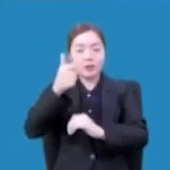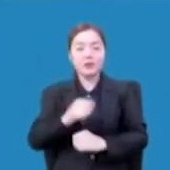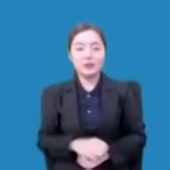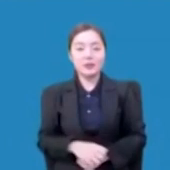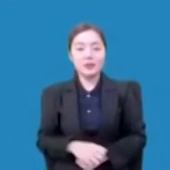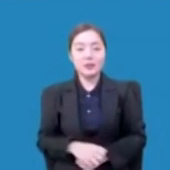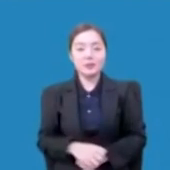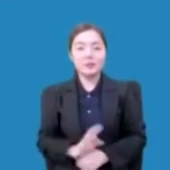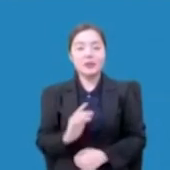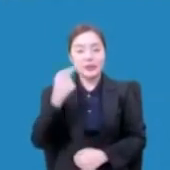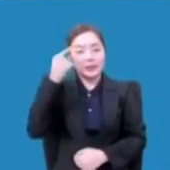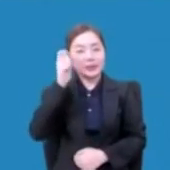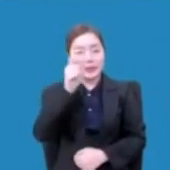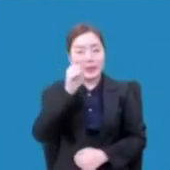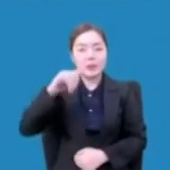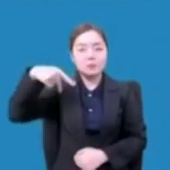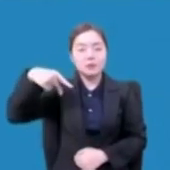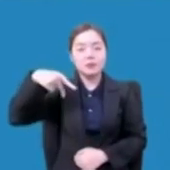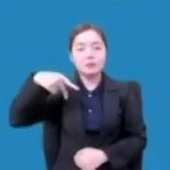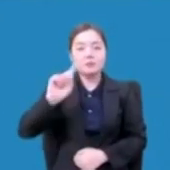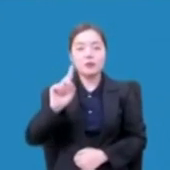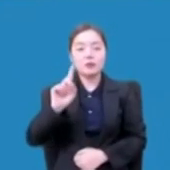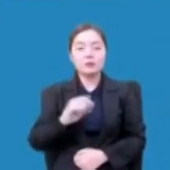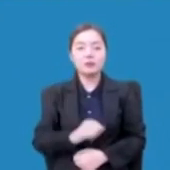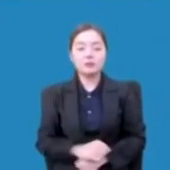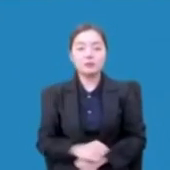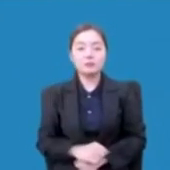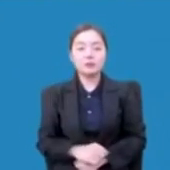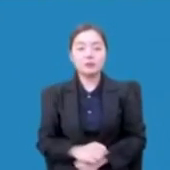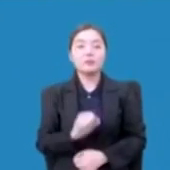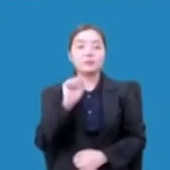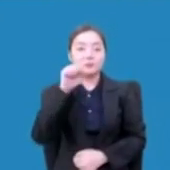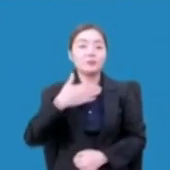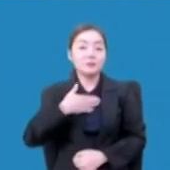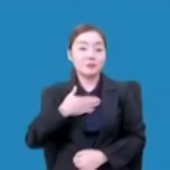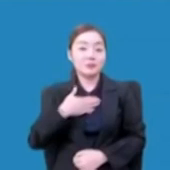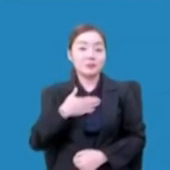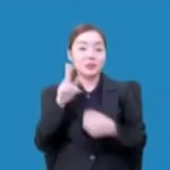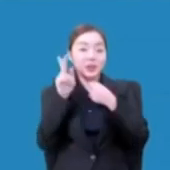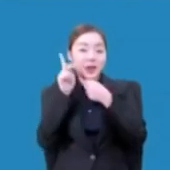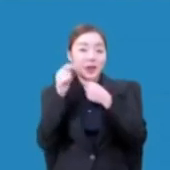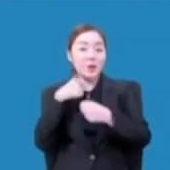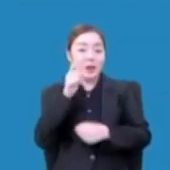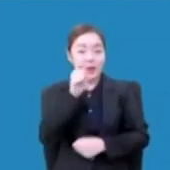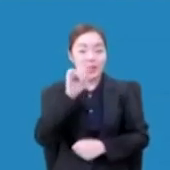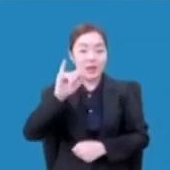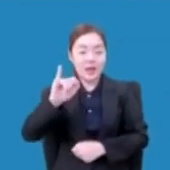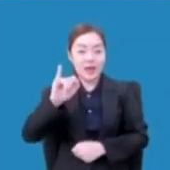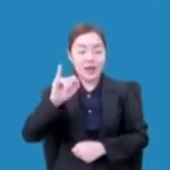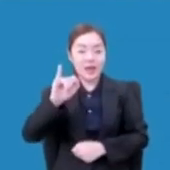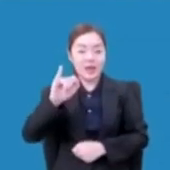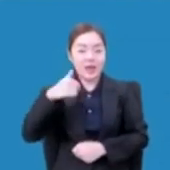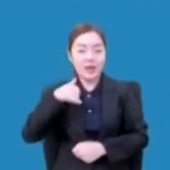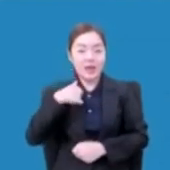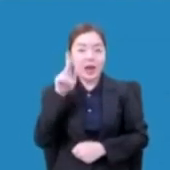านี้มั้ยครับในความเป็น AI ครับ แน่นอนครับนักข่าว AI อย่างผมจะช่วยลดช่องว่างในการรับรู้ข่าวส